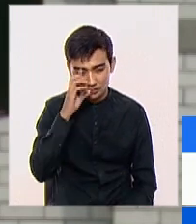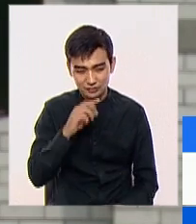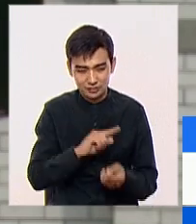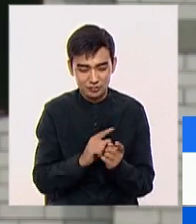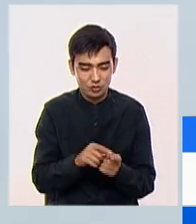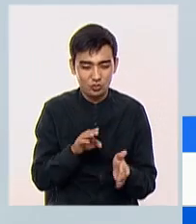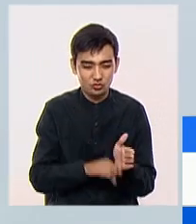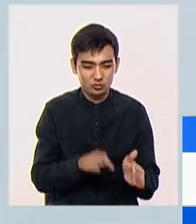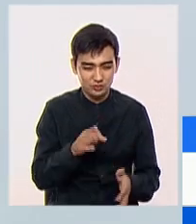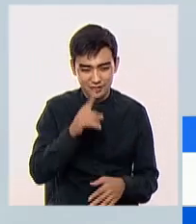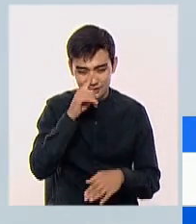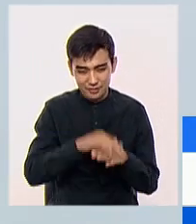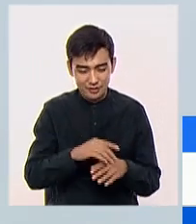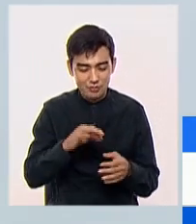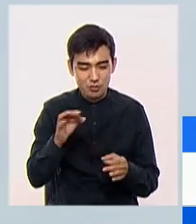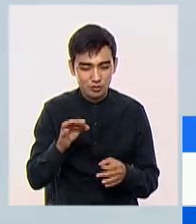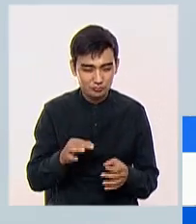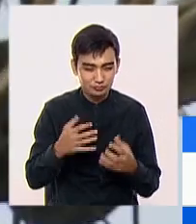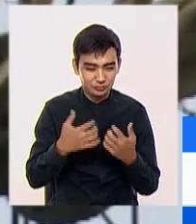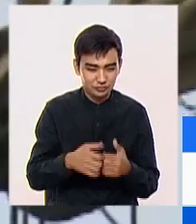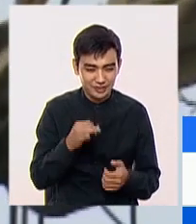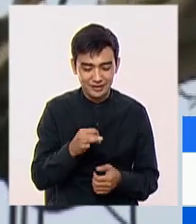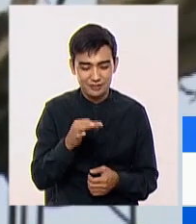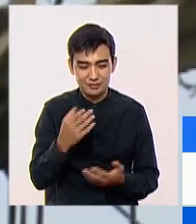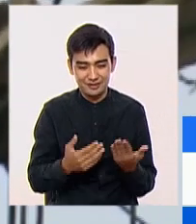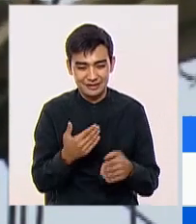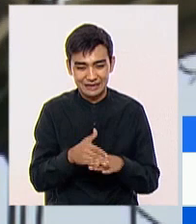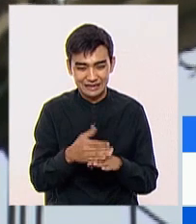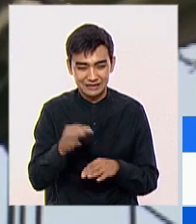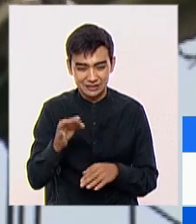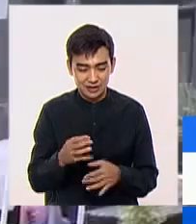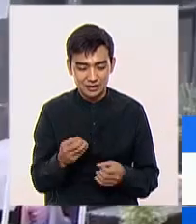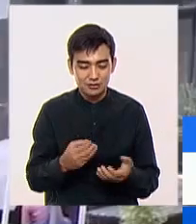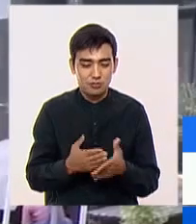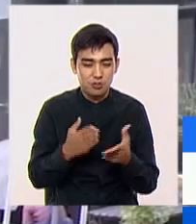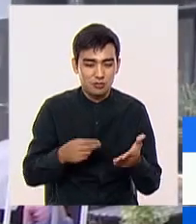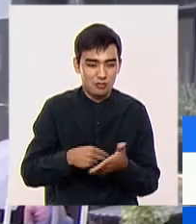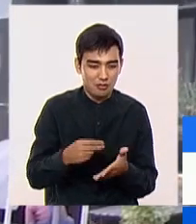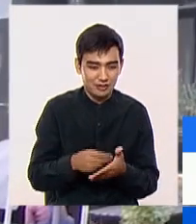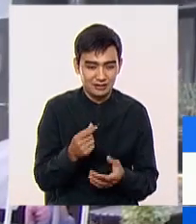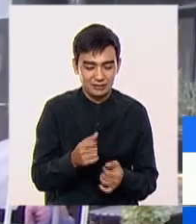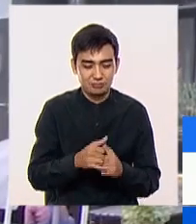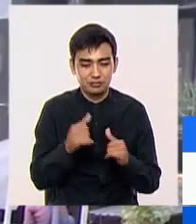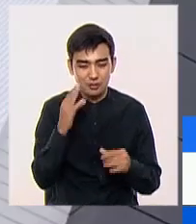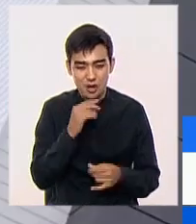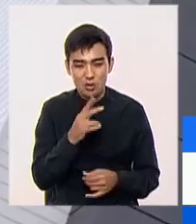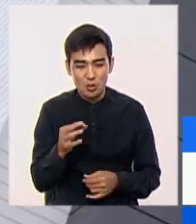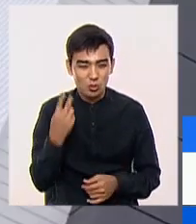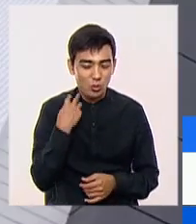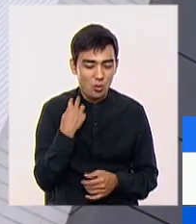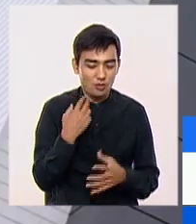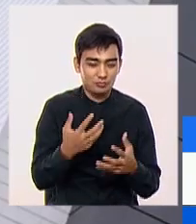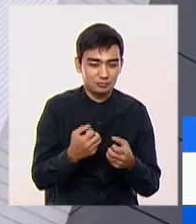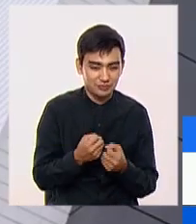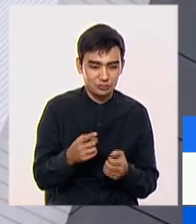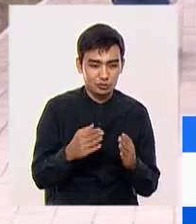да ушығады деді. Яғни үкімет пайыздық мөлшерлемесі аз несие көлемін ұлғайтса, бірден сұраныс артып, баға тағы шарықтайды. Алайда қарыз алған азаматтар үй алудан